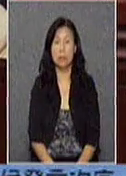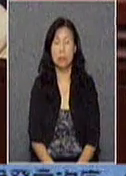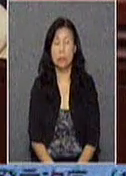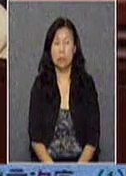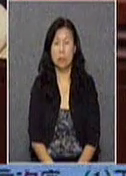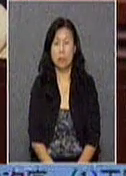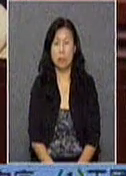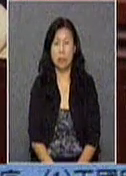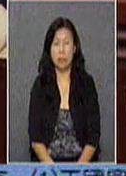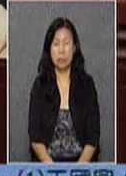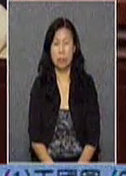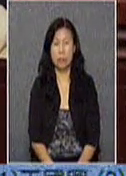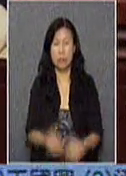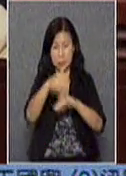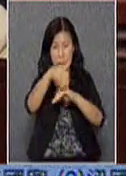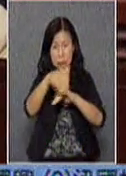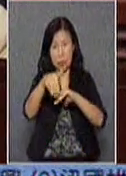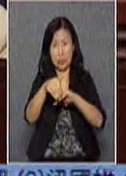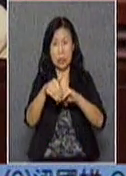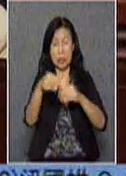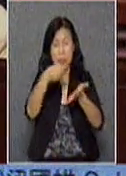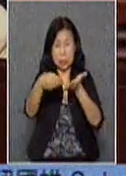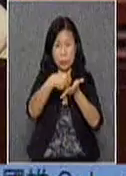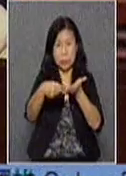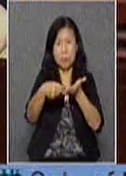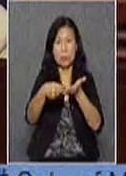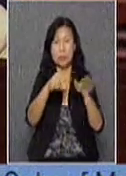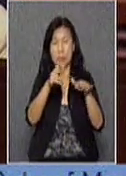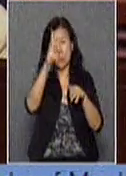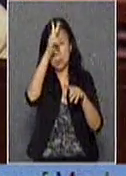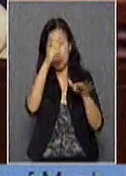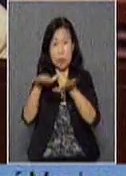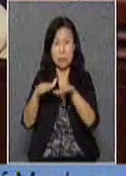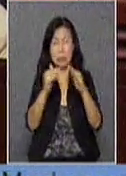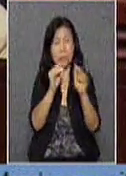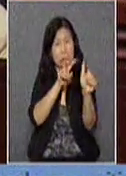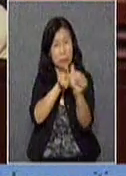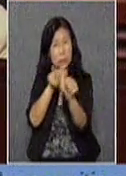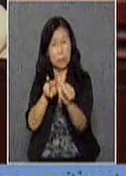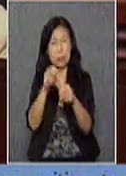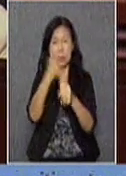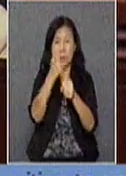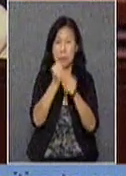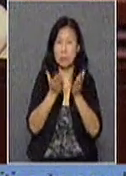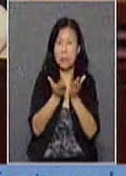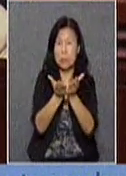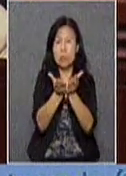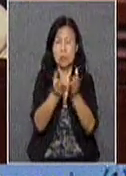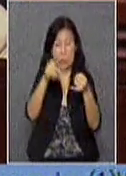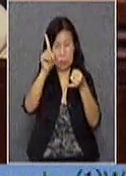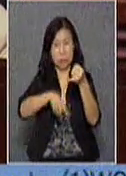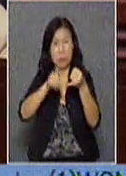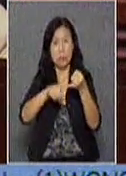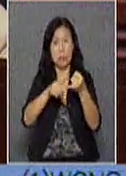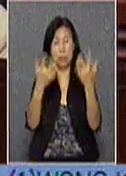在設計這個圖則，海事處之後監察造船，然後檢